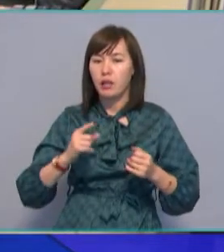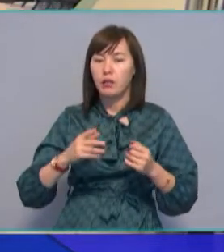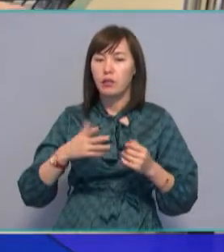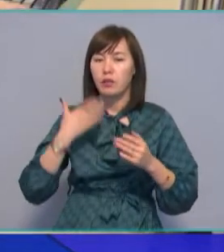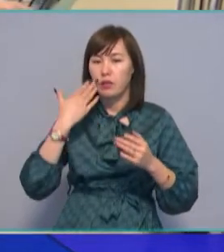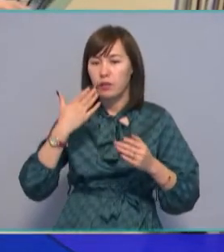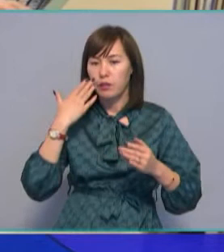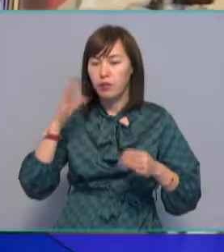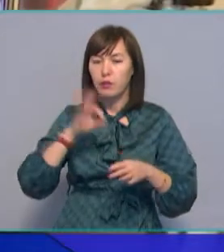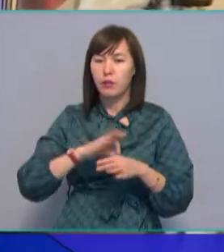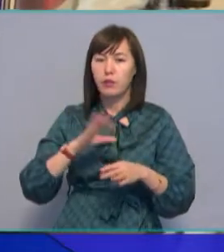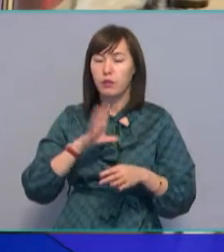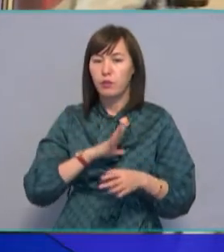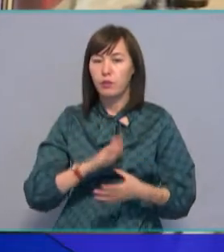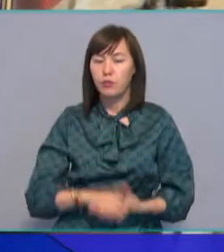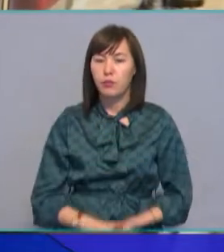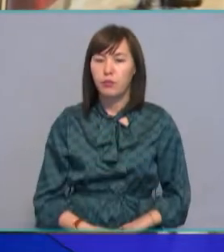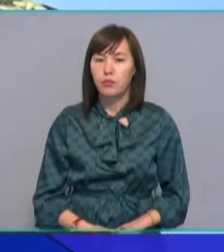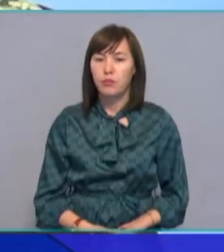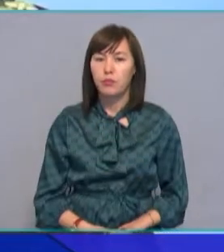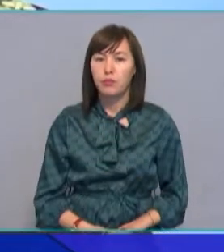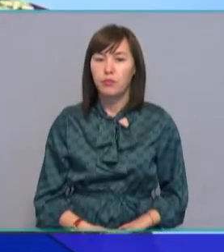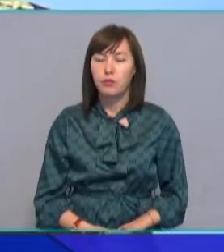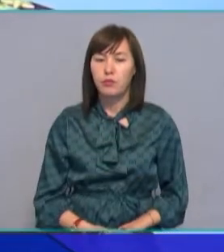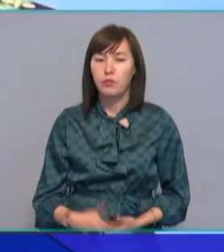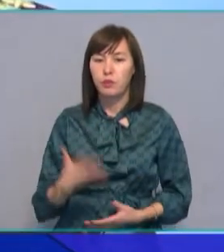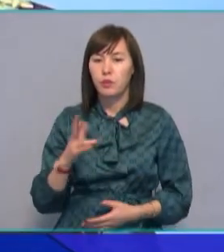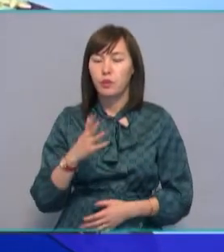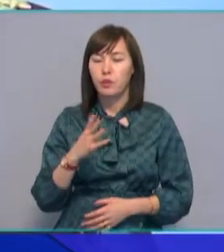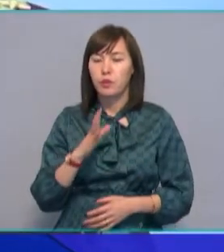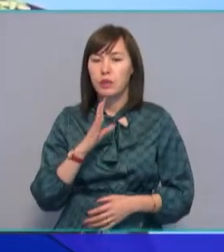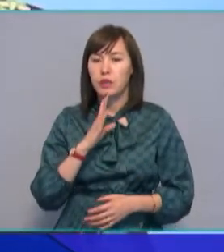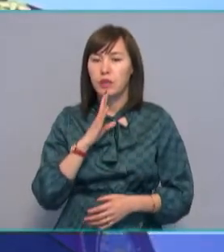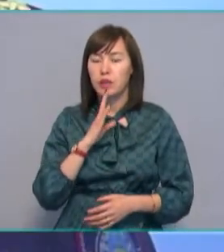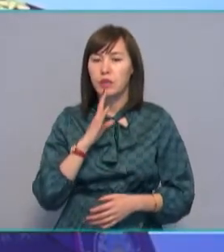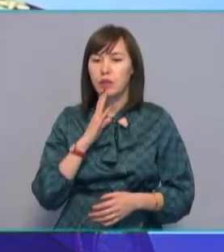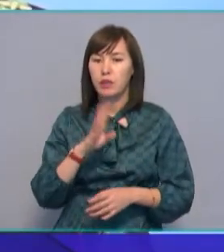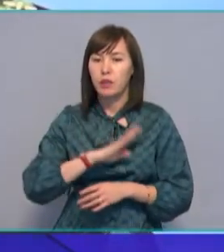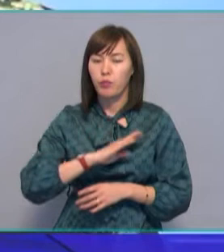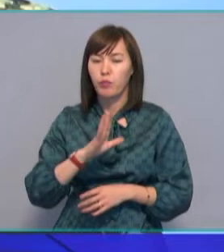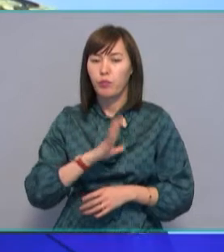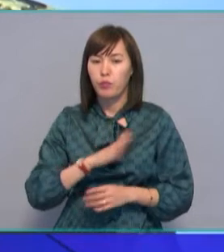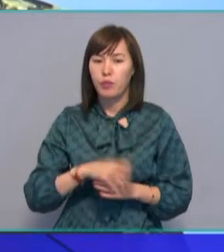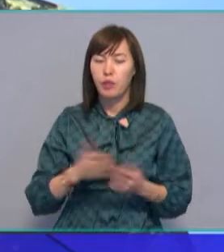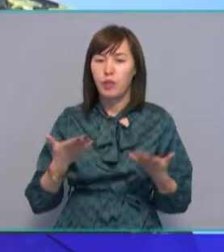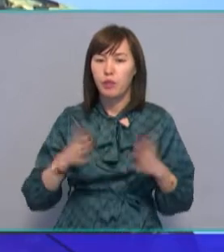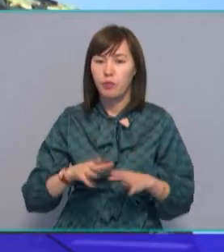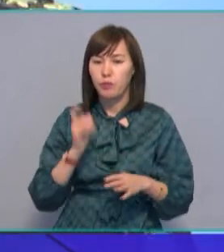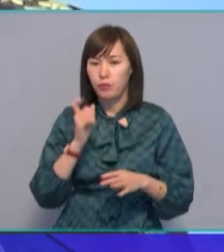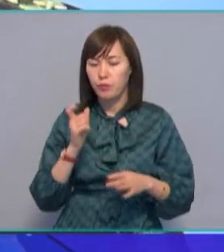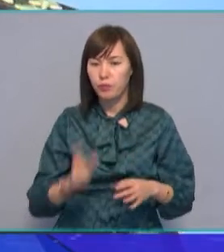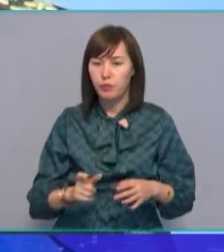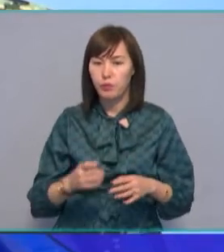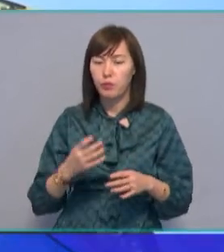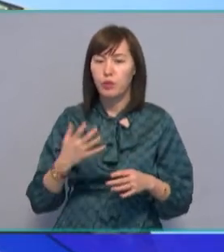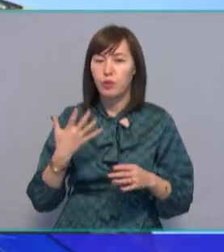шыққан иістен уланған. 3 жасар қыз сүйерде оқиға болған жерде қайтыс болады да. Қалған азаматша, 54